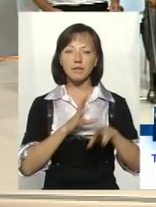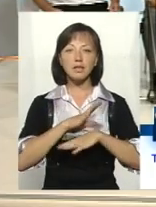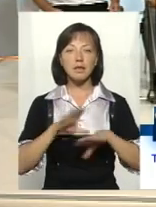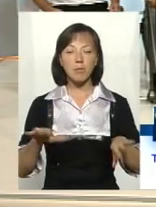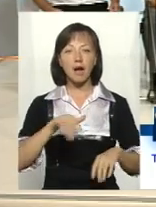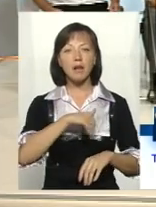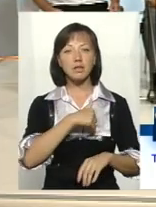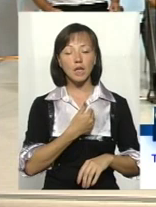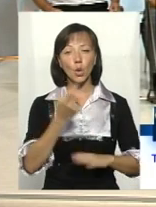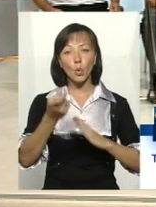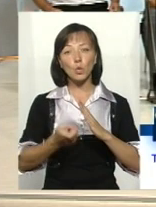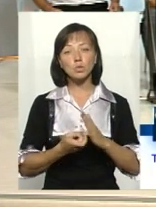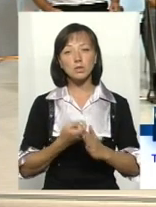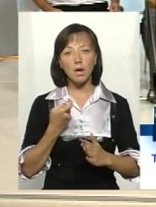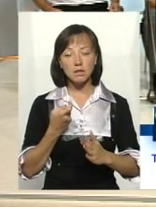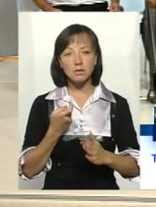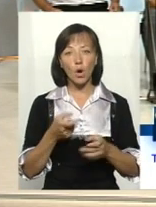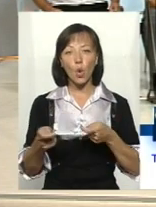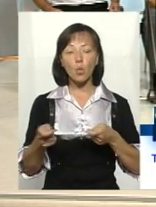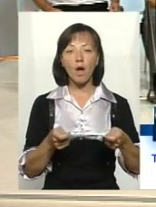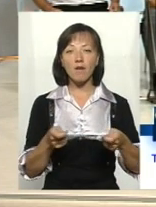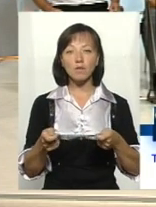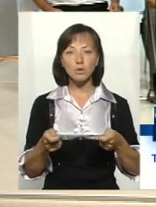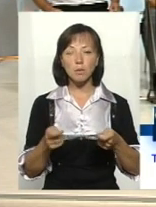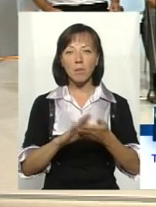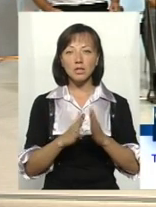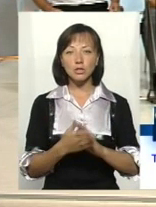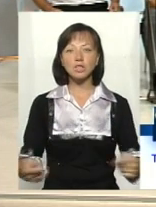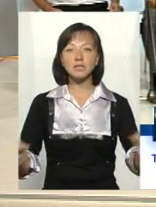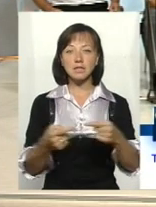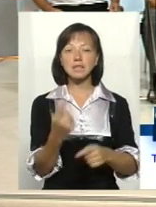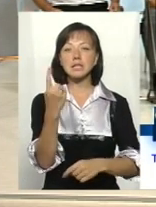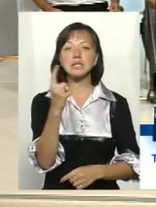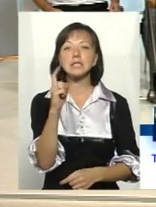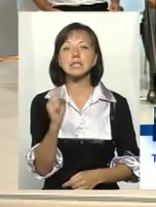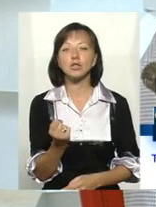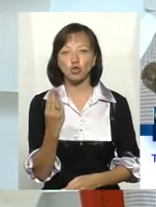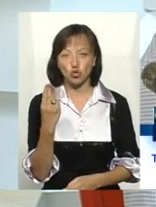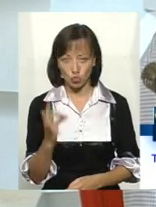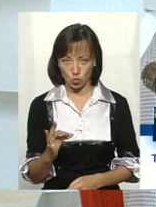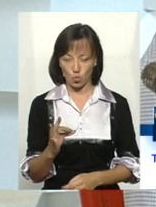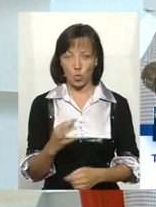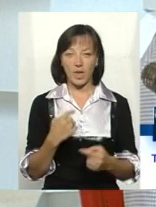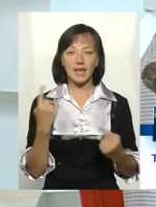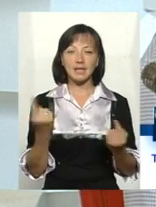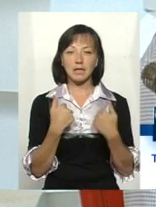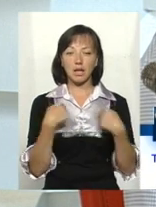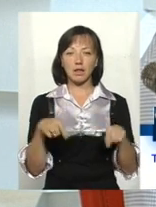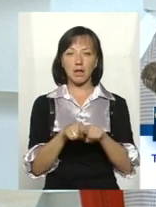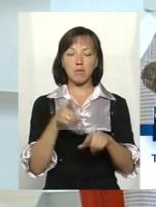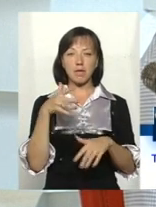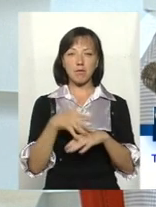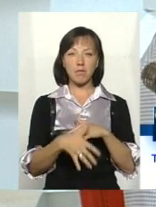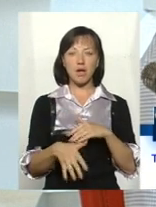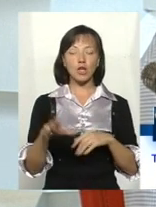бы хотела узнать руководство, позицию четкую, за что его сняли. Единственное, я так поняла, что